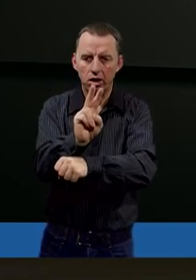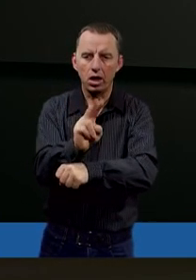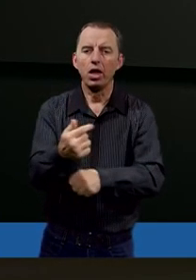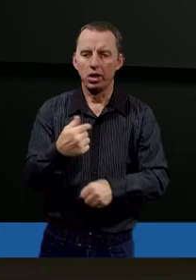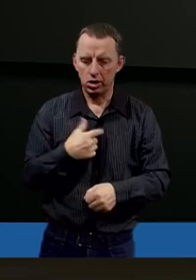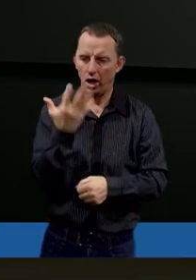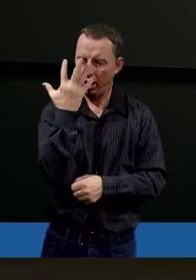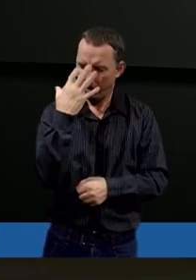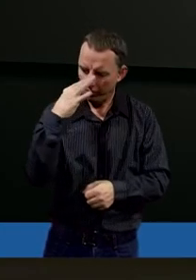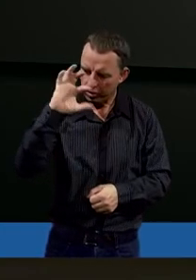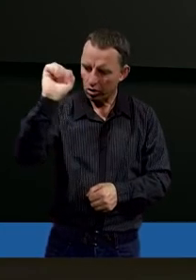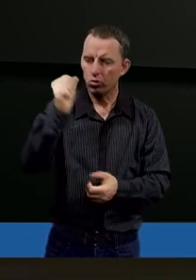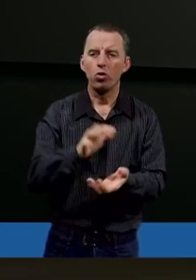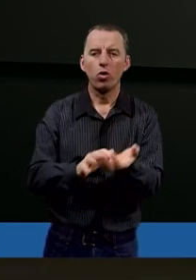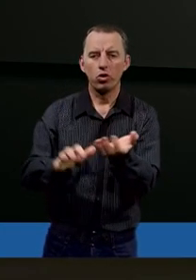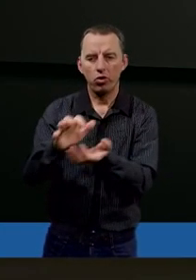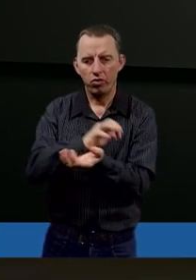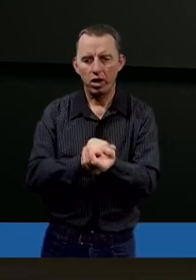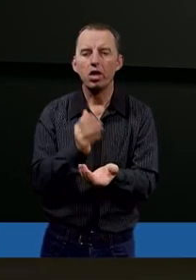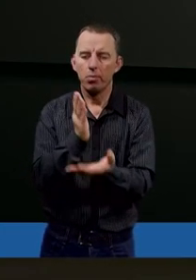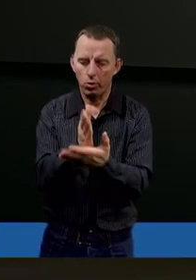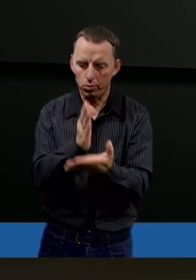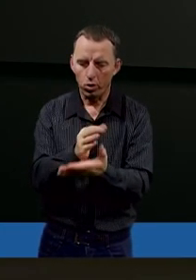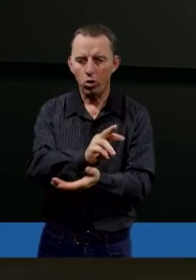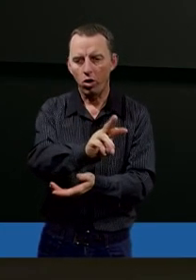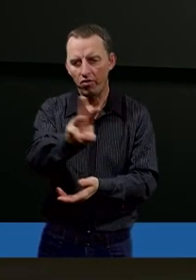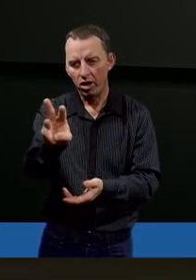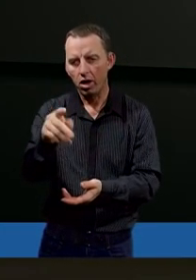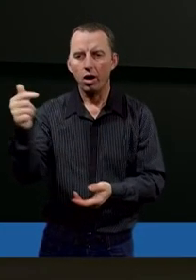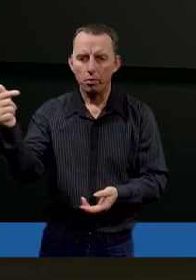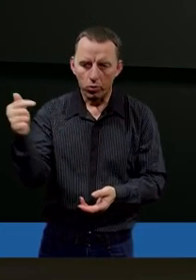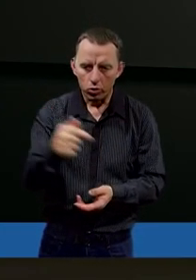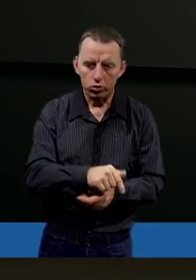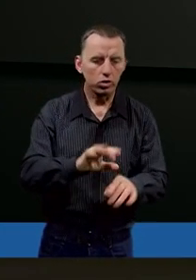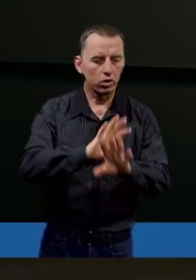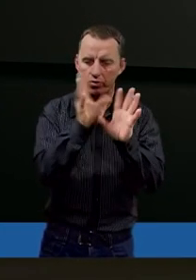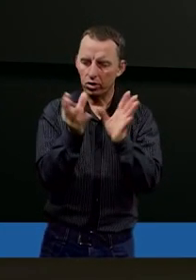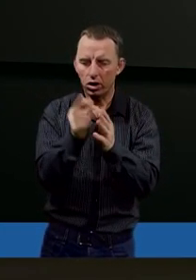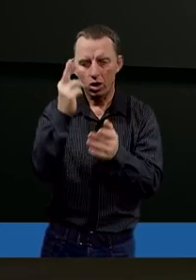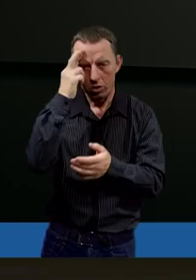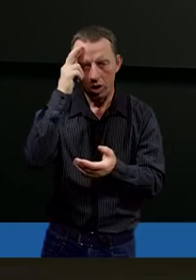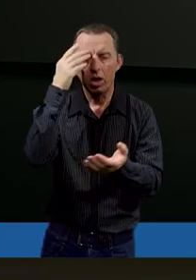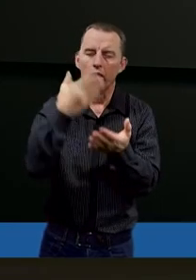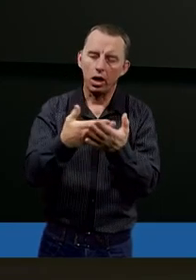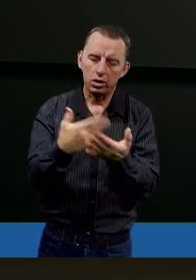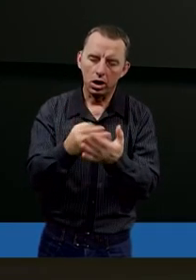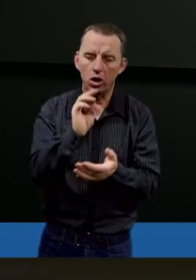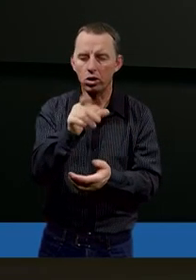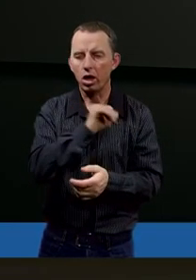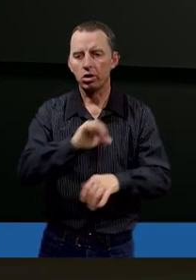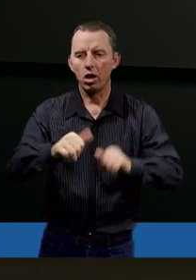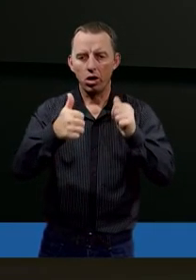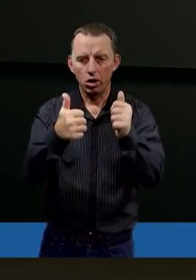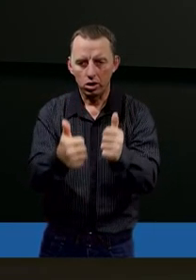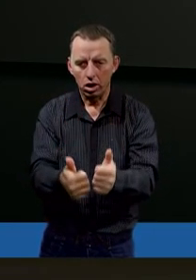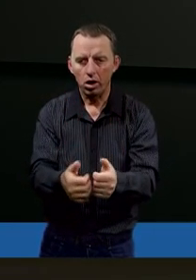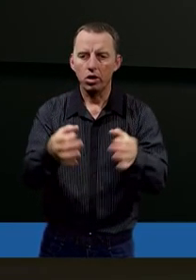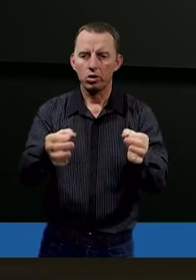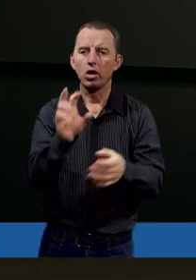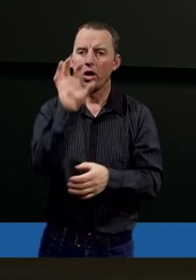ja zwyciężyłem świat, czyli pomogę wam. Nie musicie wszystkiego rozumieć, dlaczego się tak stało. Ja